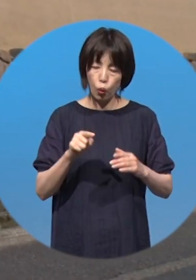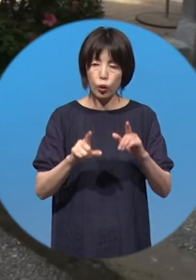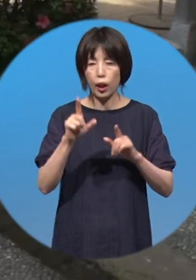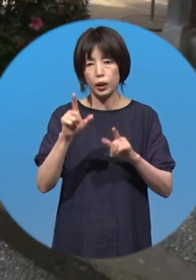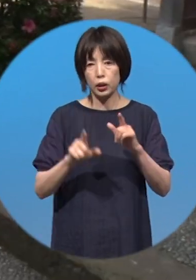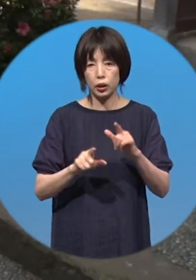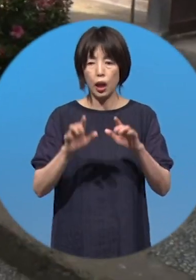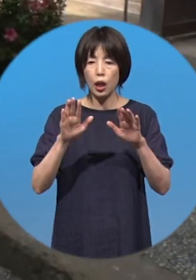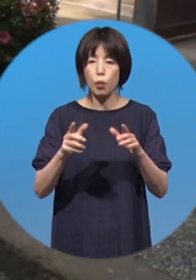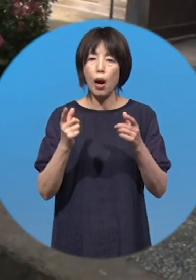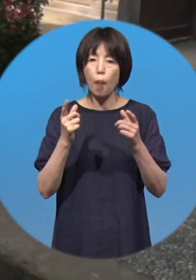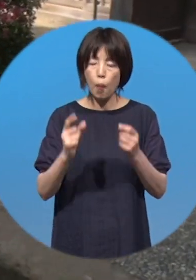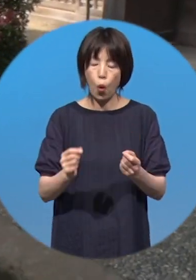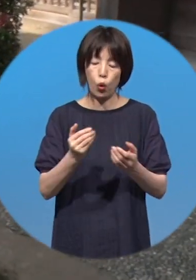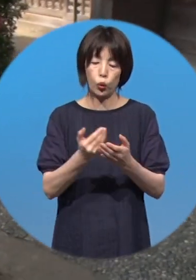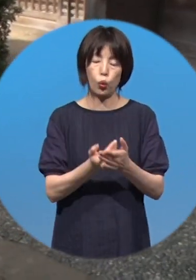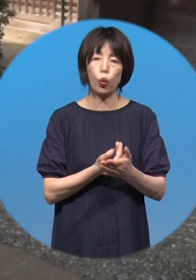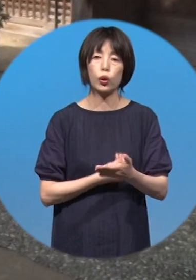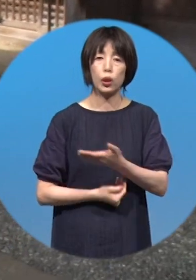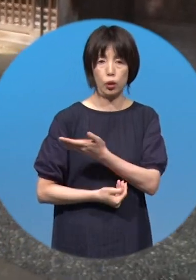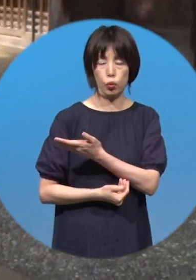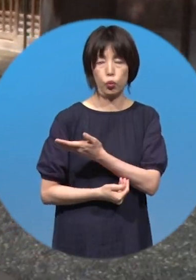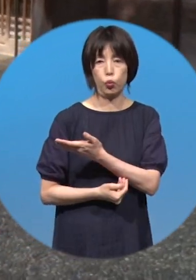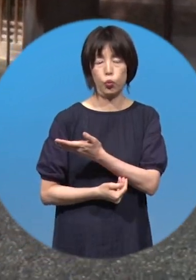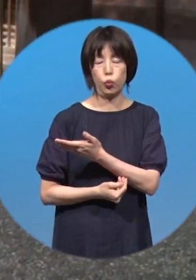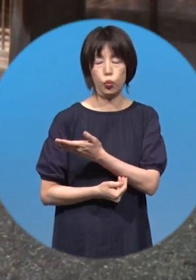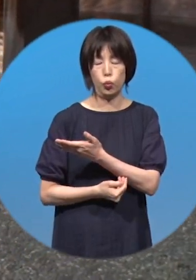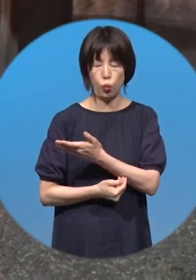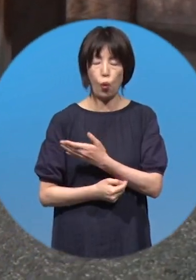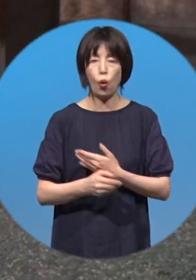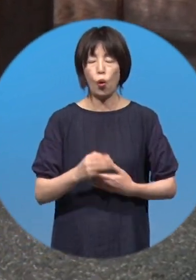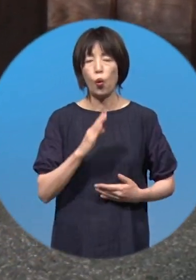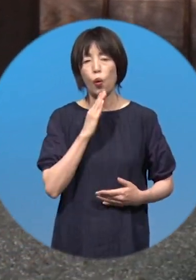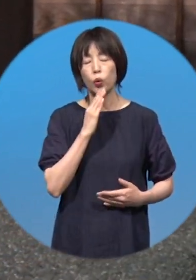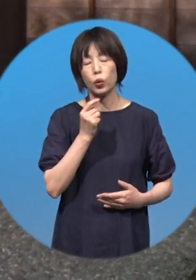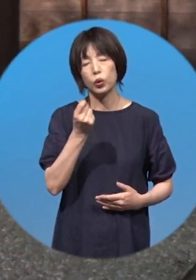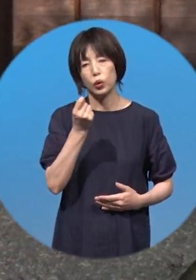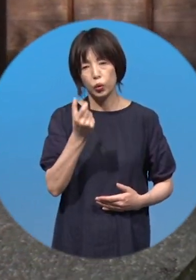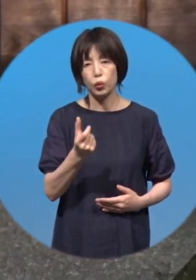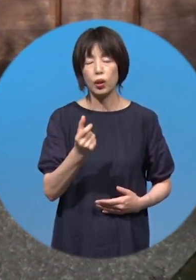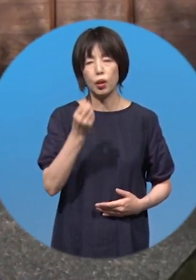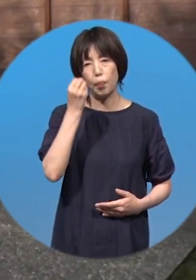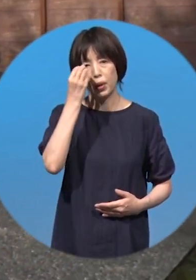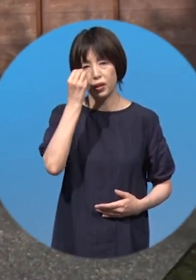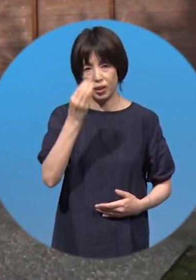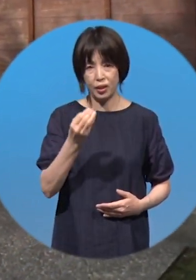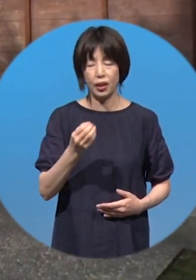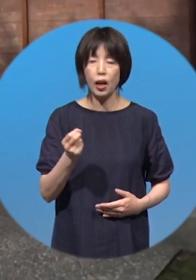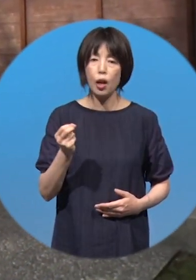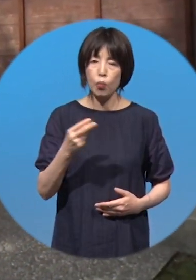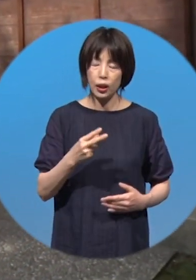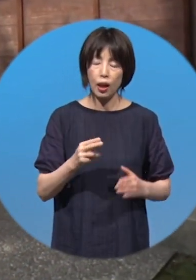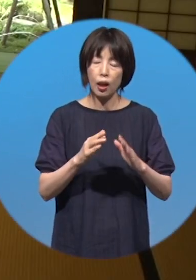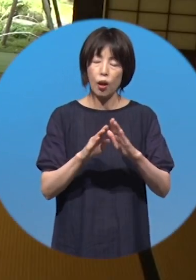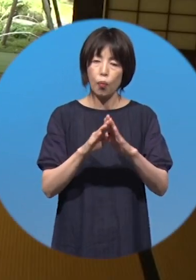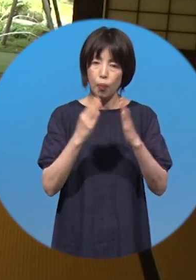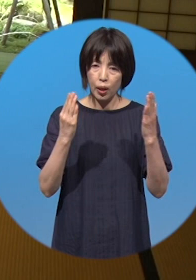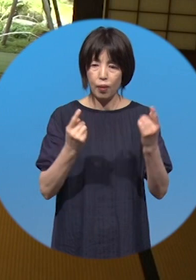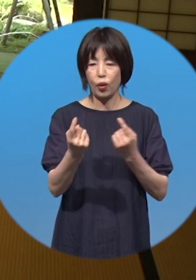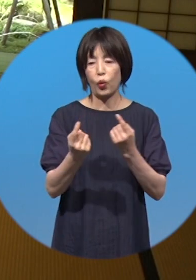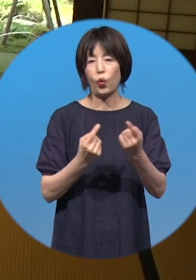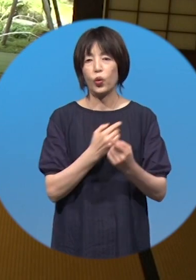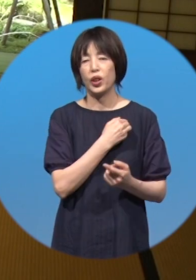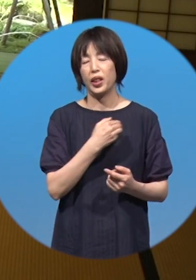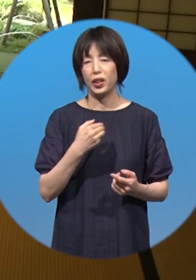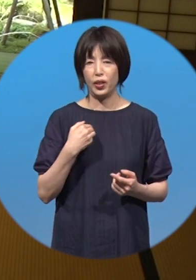で今現存している武家屋敷というのは大変少なくなっておりまして、さらにこういった一般公開をしているということは本当に